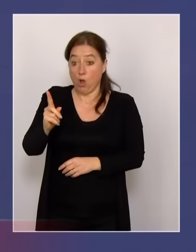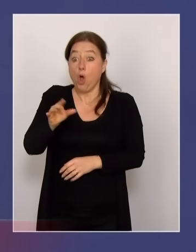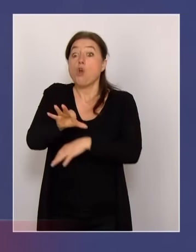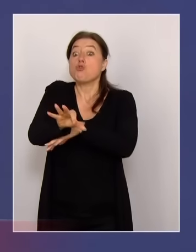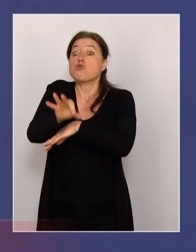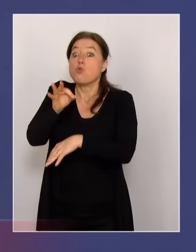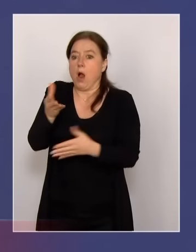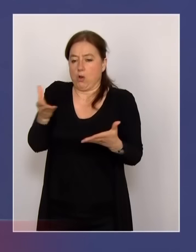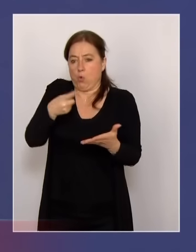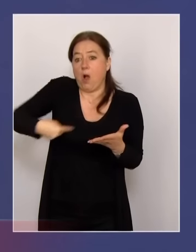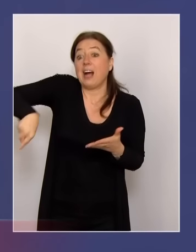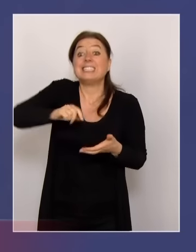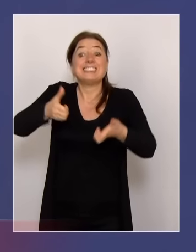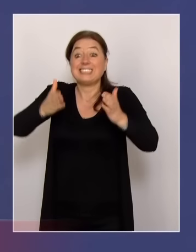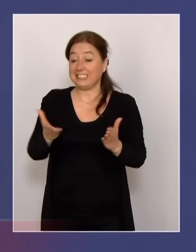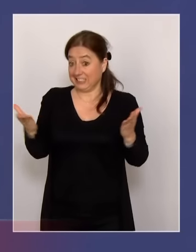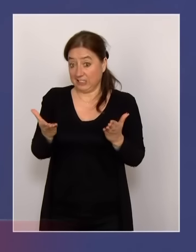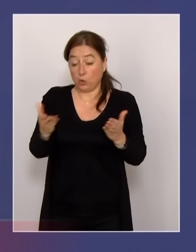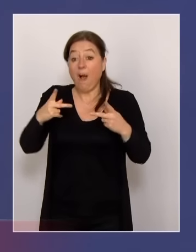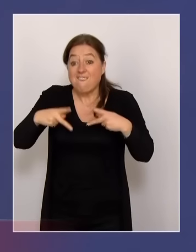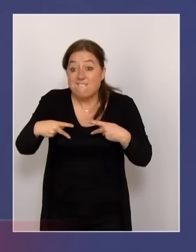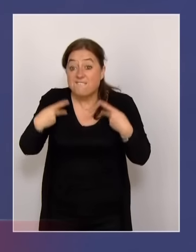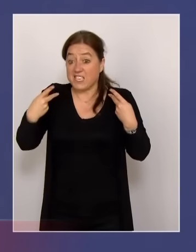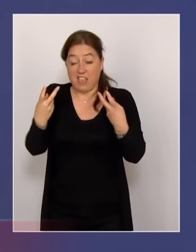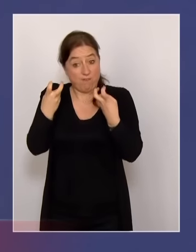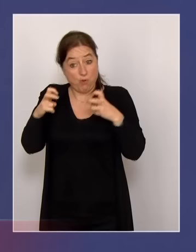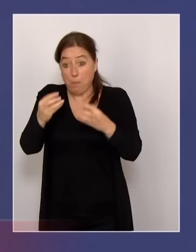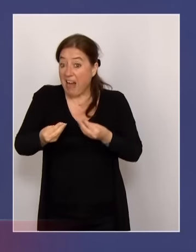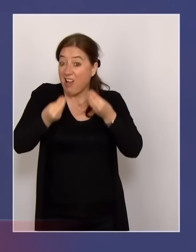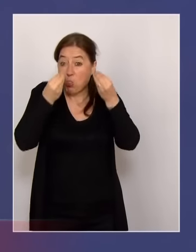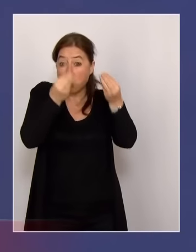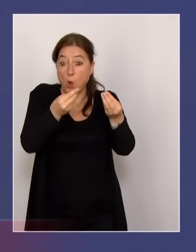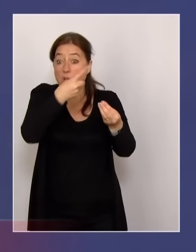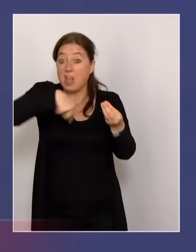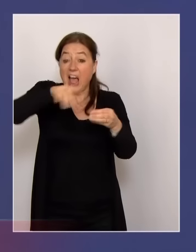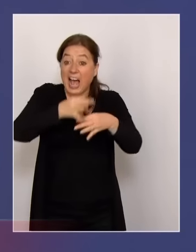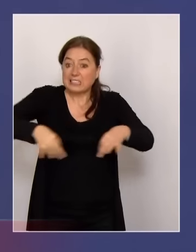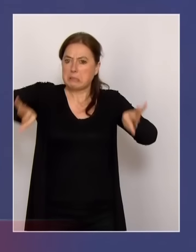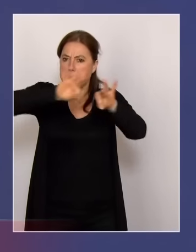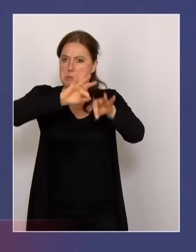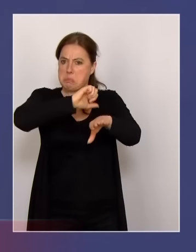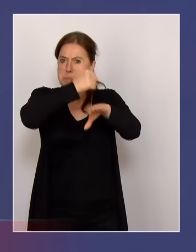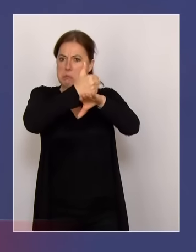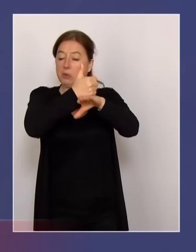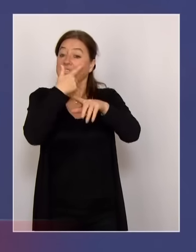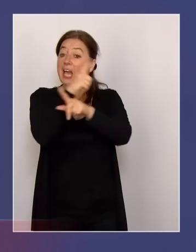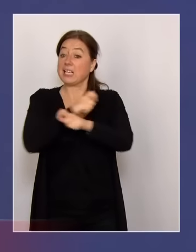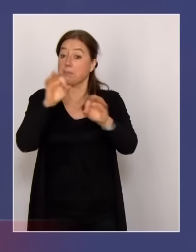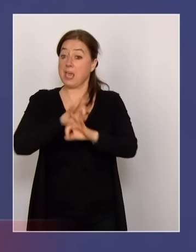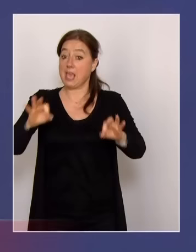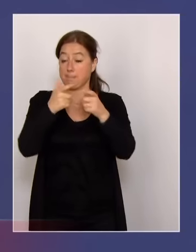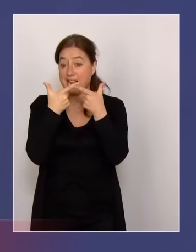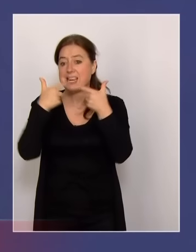choix qui refuse de déléguer nos vies à des puissances de contrôle étatique qui ne respecteraient pas la liberté de l'individu rationnel